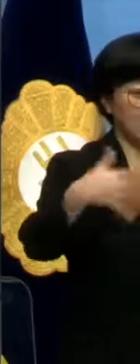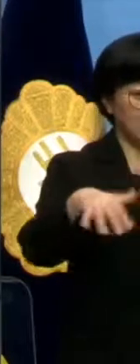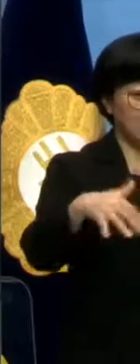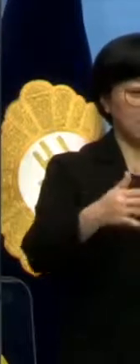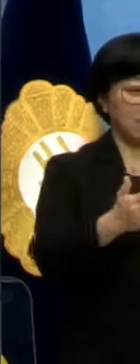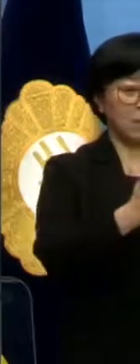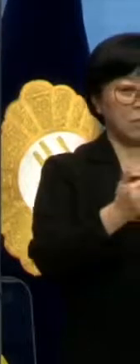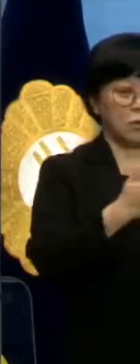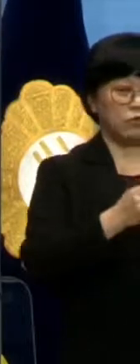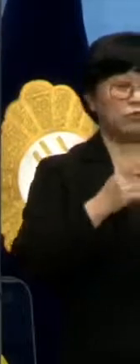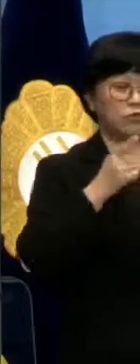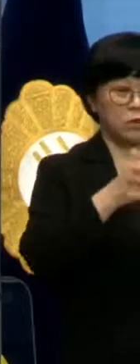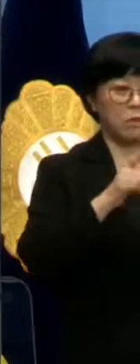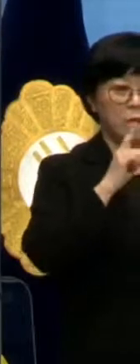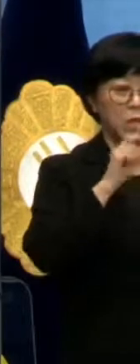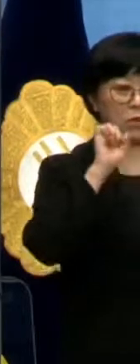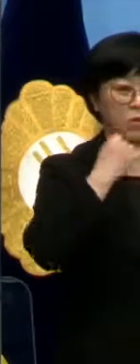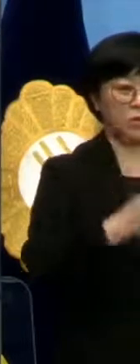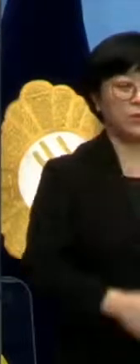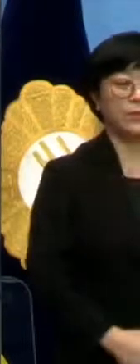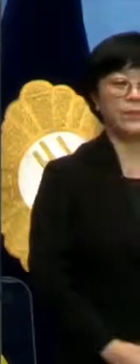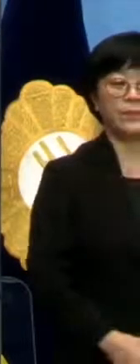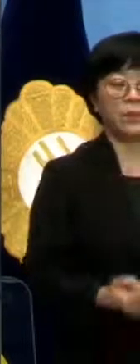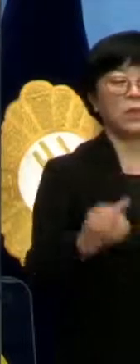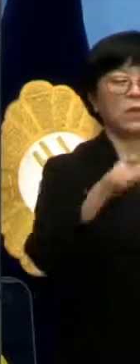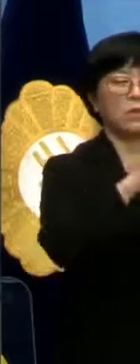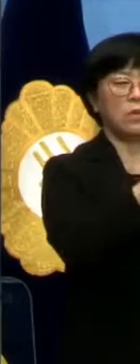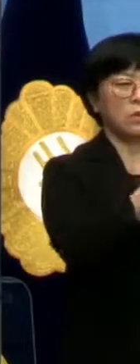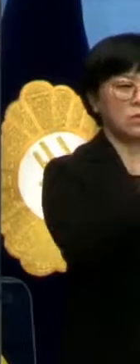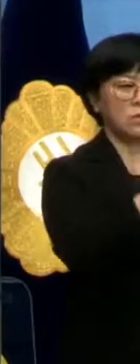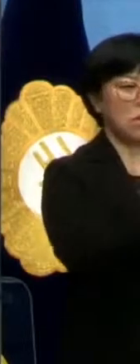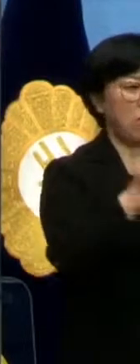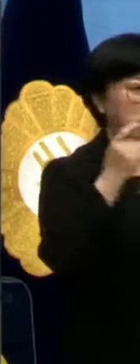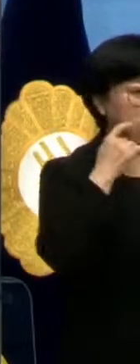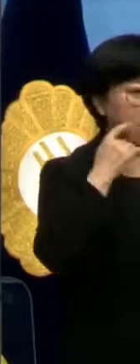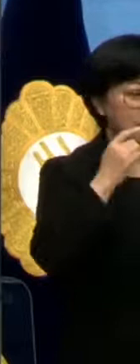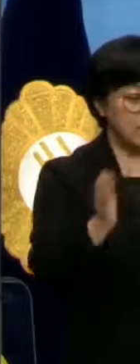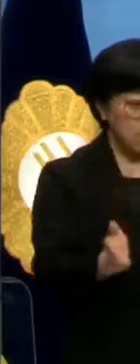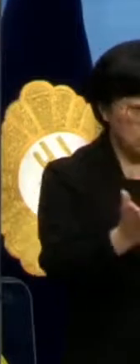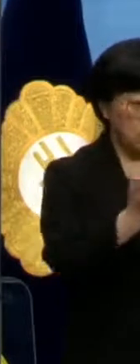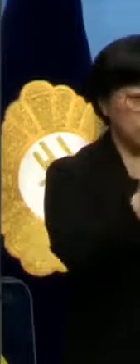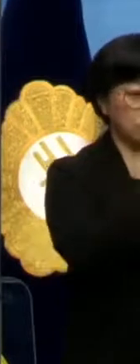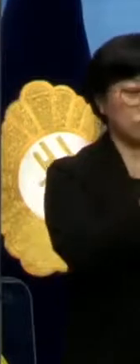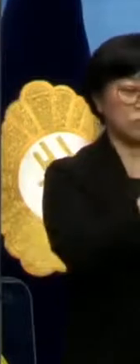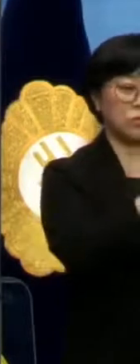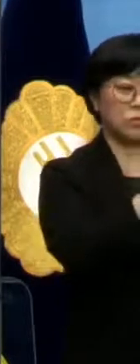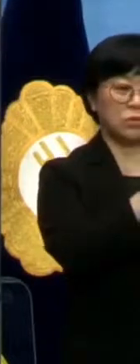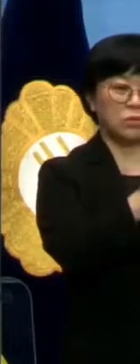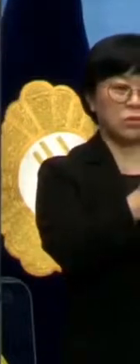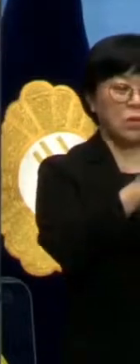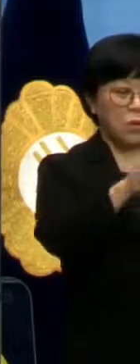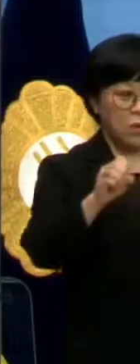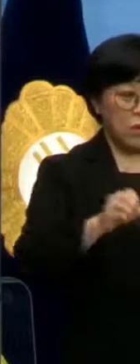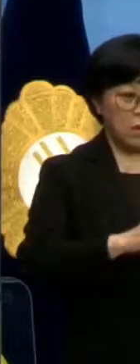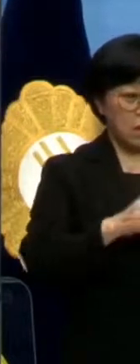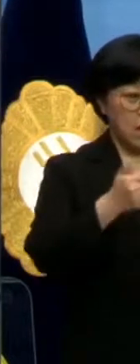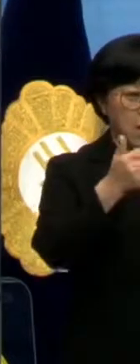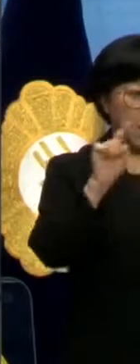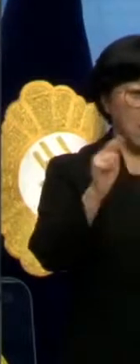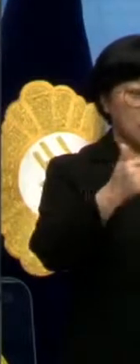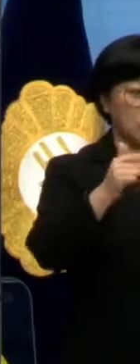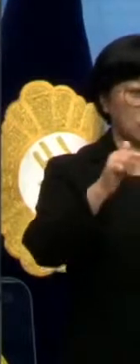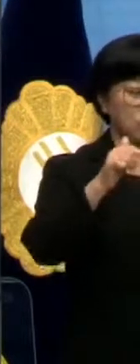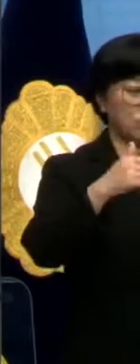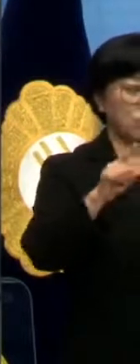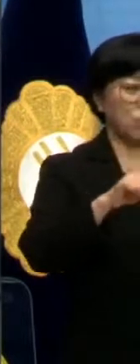없습니다 그런데도 더불어 민주당은 거짓 선동을 하고 있습니다 오히려 있는 한국 원전의